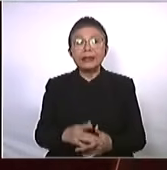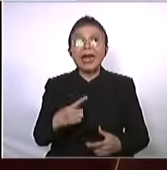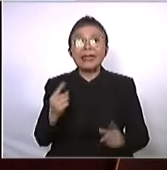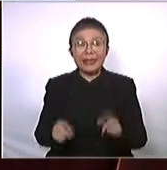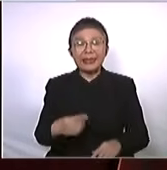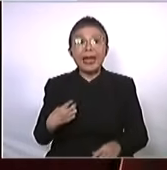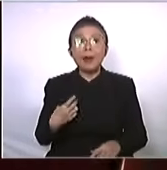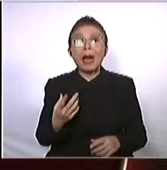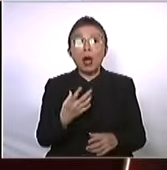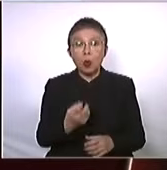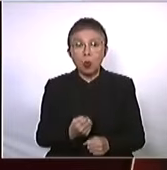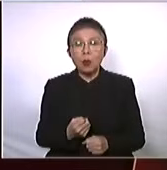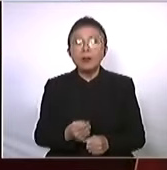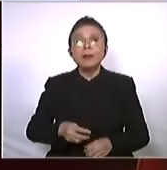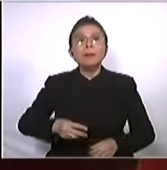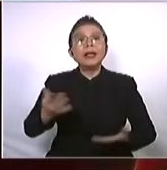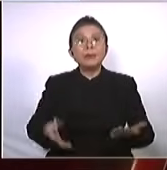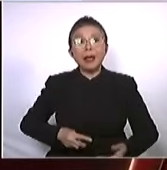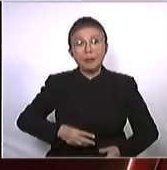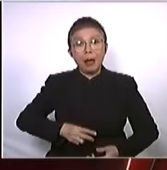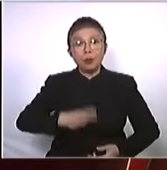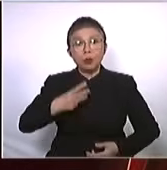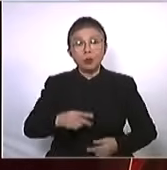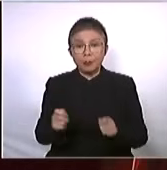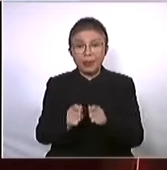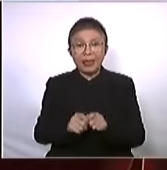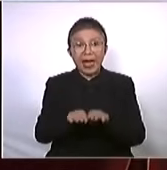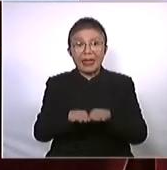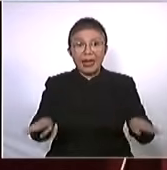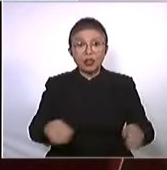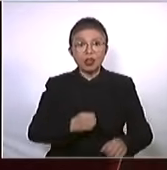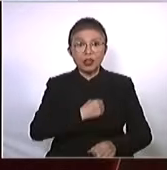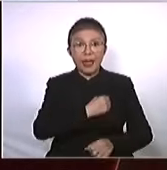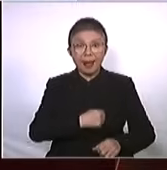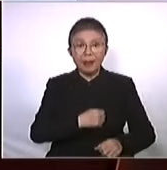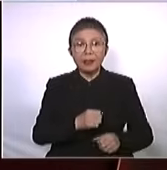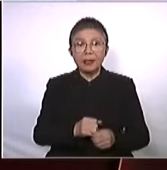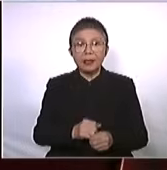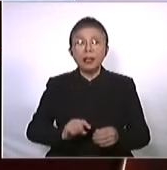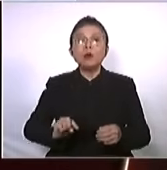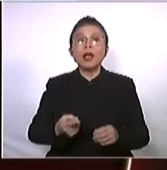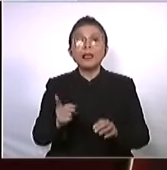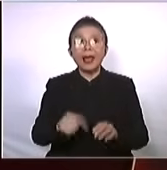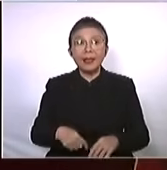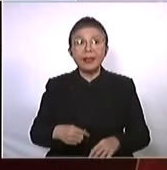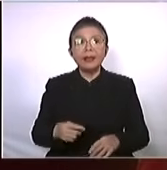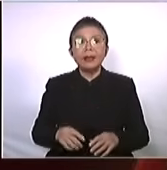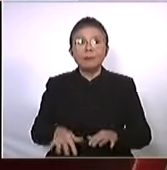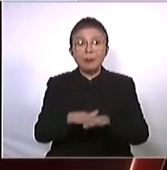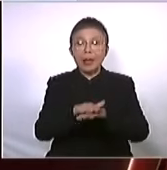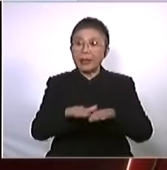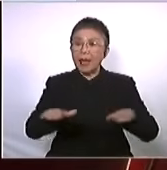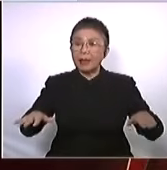ingin pendapat Pak Mahfud Bagaimana mewujudkan keadilan sosial dimulai dari